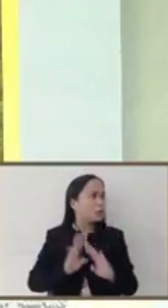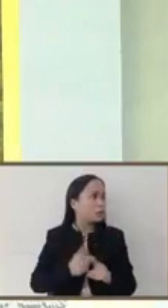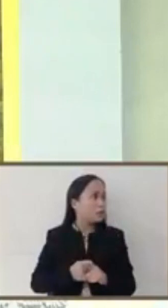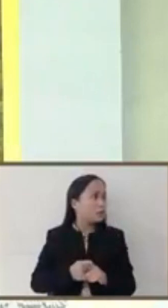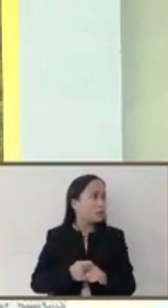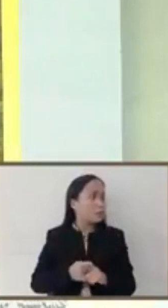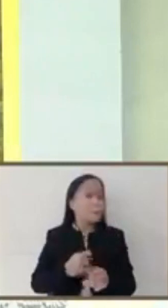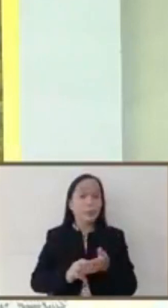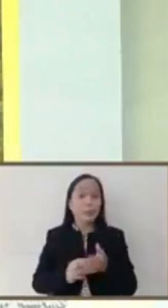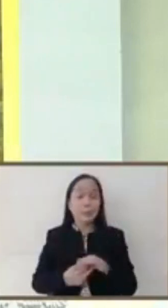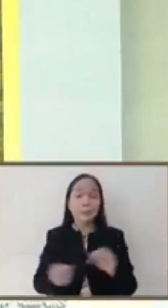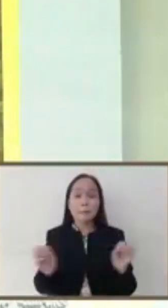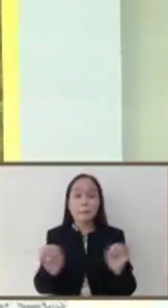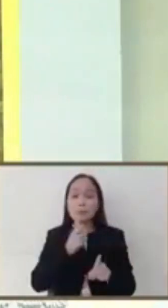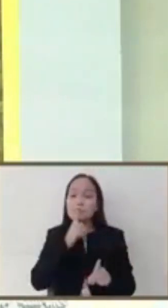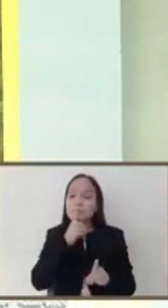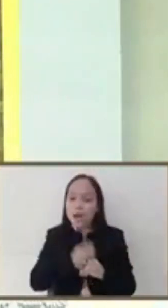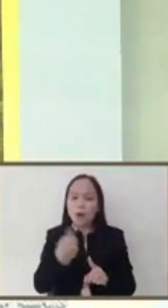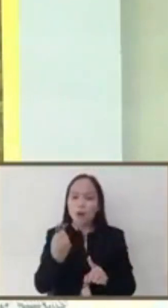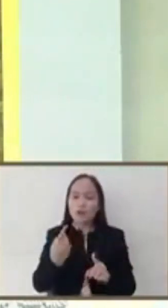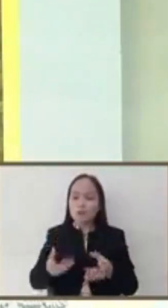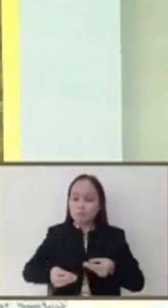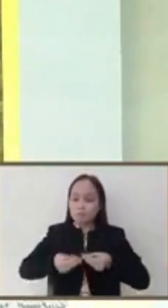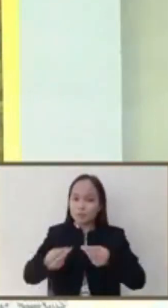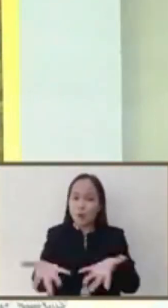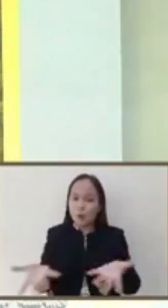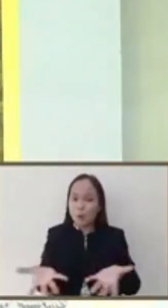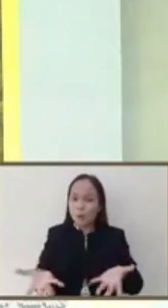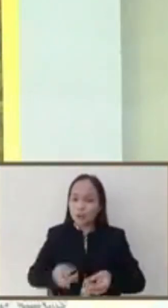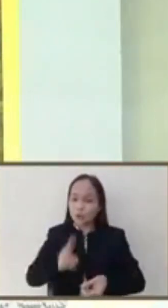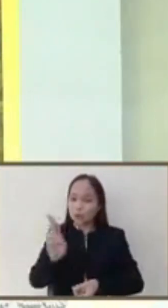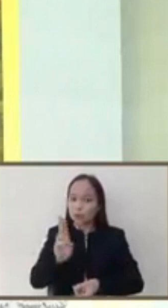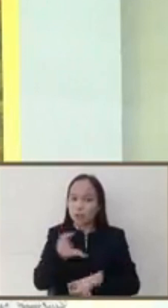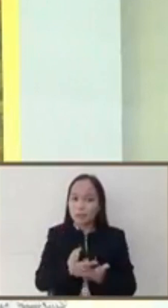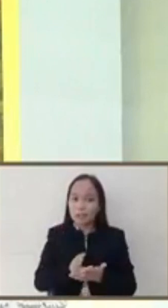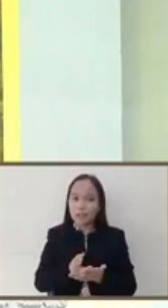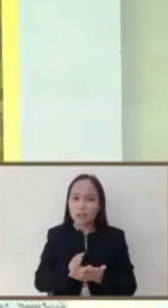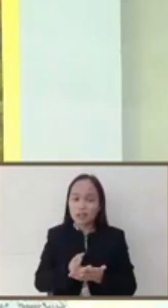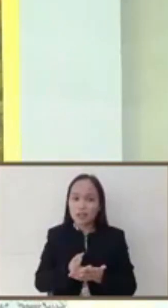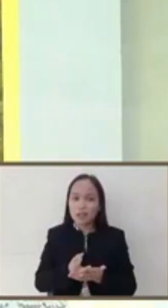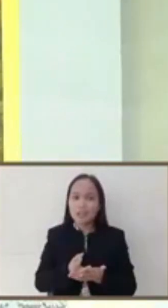words, tama lamang yung investment. Pagka ilalagay mo sa tamang investment yung pera, ay napakaganda mga